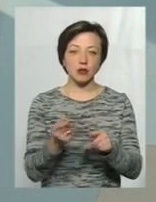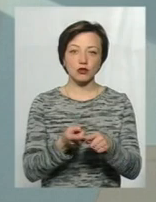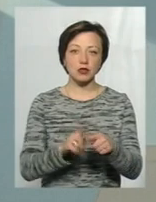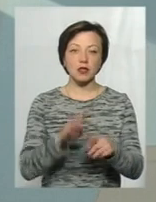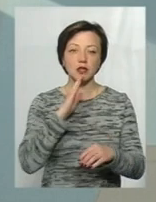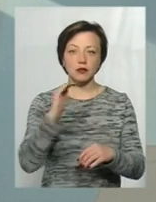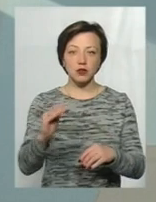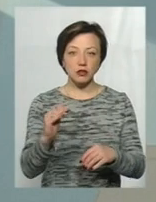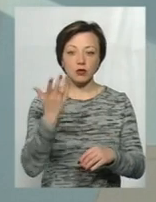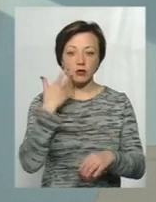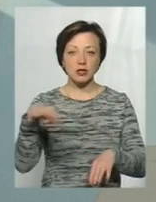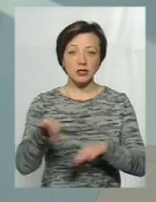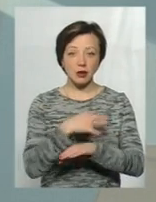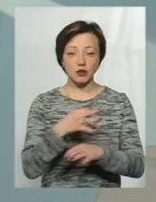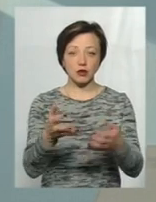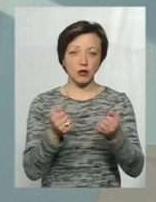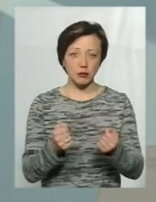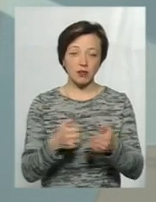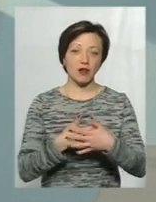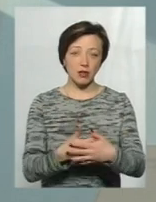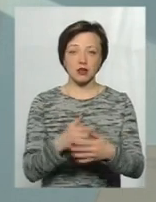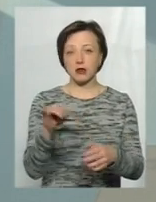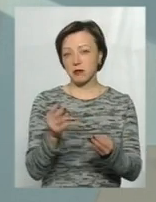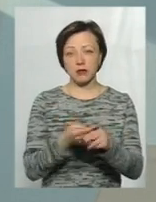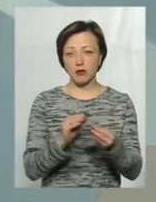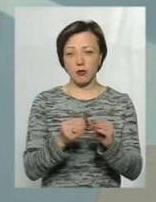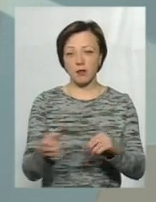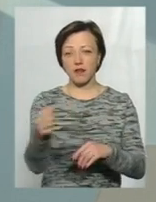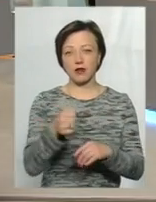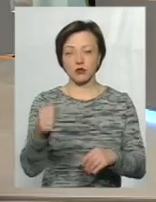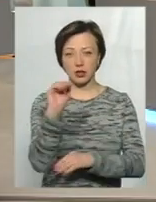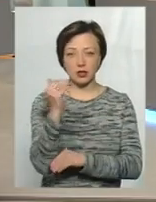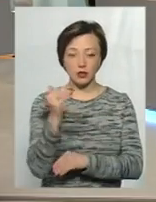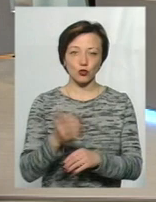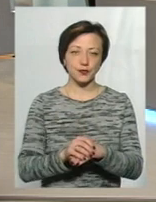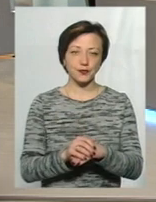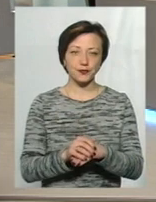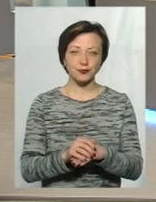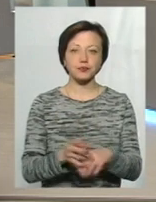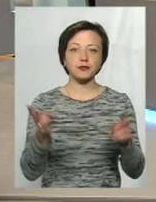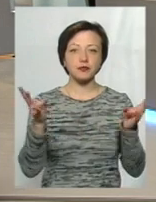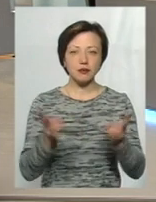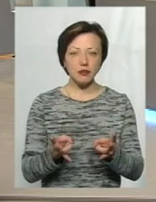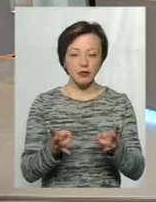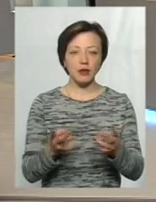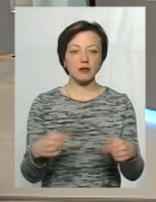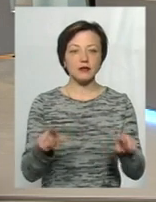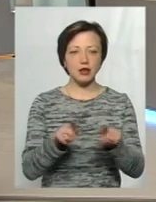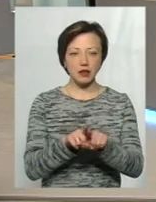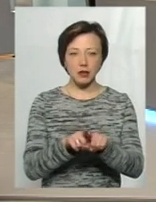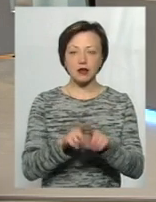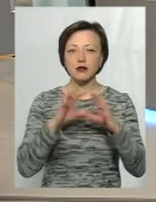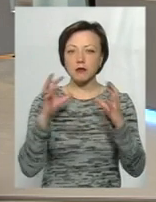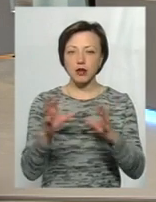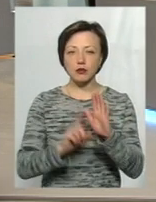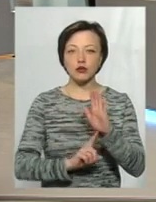дівчинка, вийшовши заміж, могла отримати вагітність і без проблем виносити цю дитину. Тобто необхідно все-таки